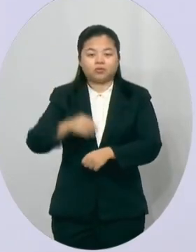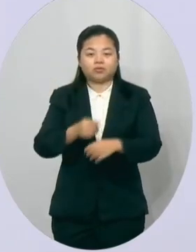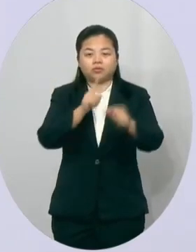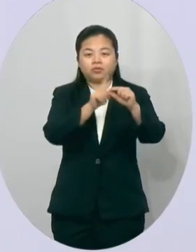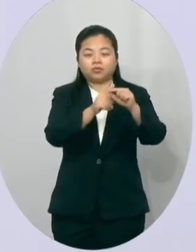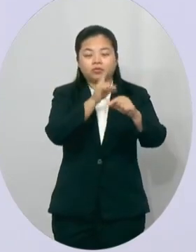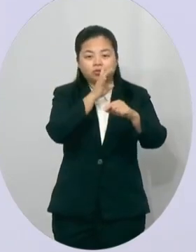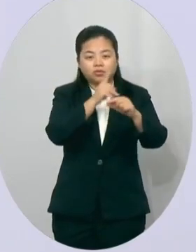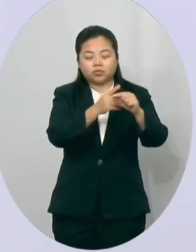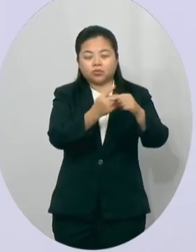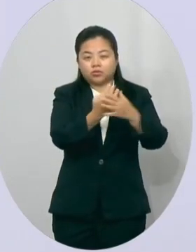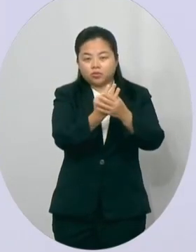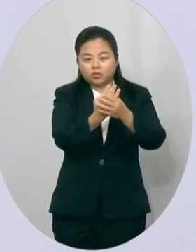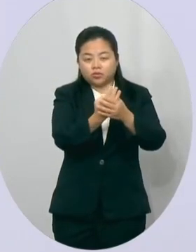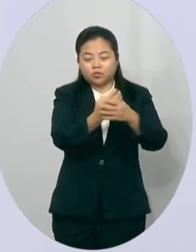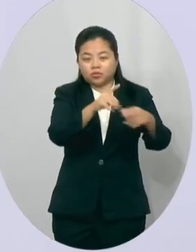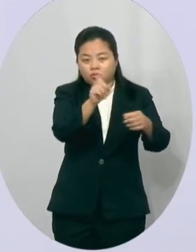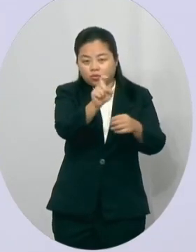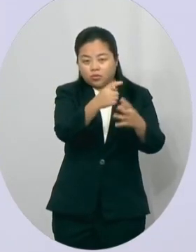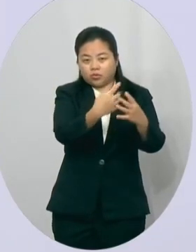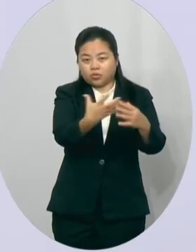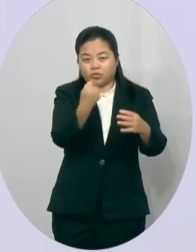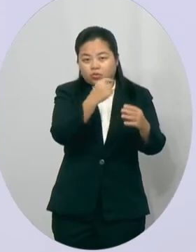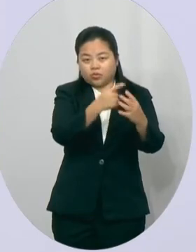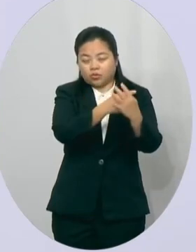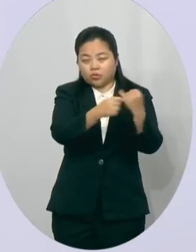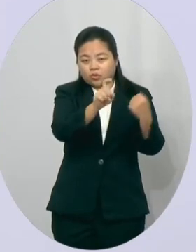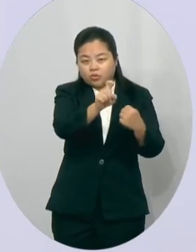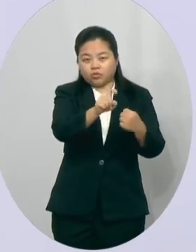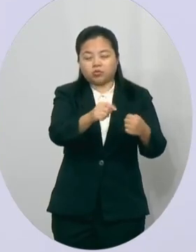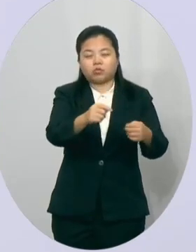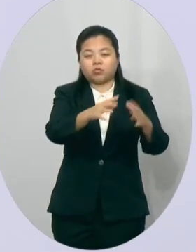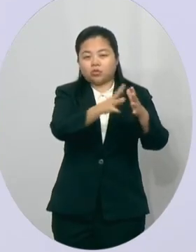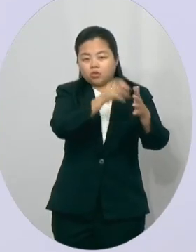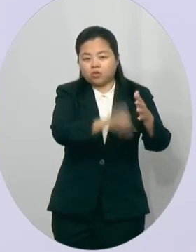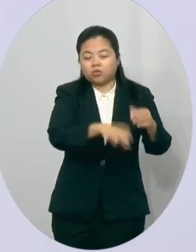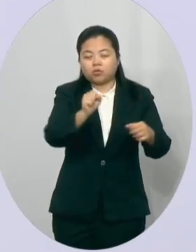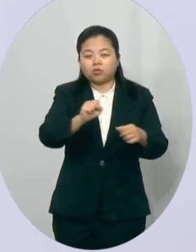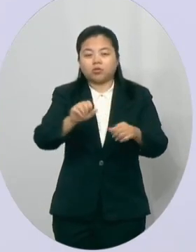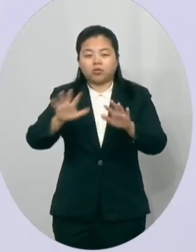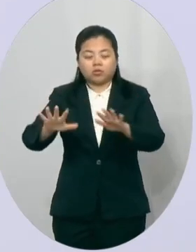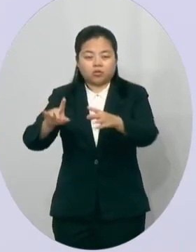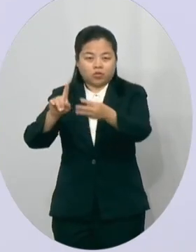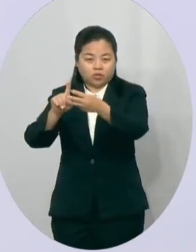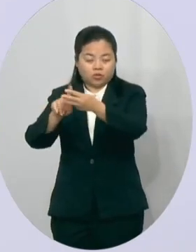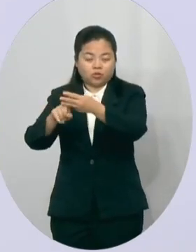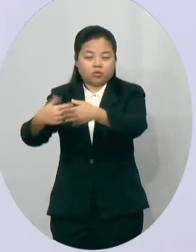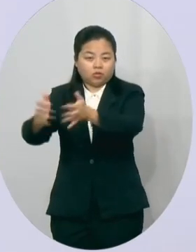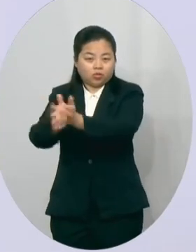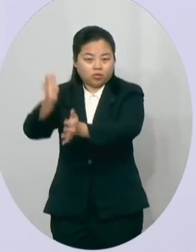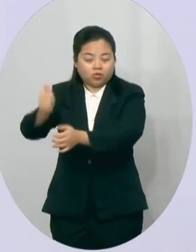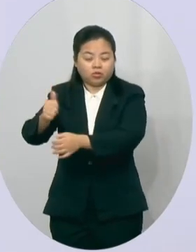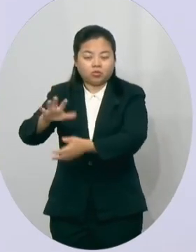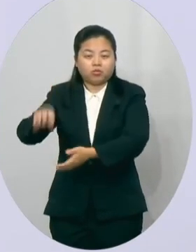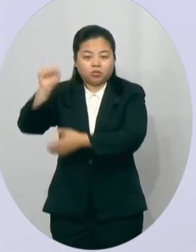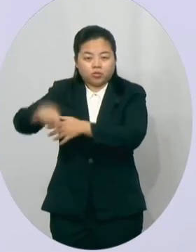火的十部燃煤机组通通不可以拆。今天王美花部长已经答应我们，